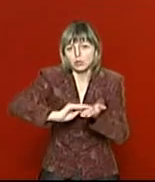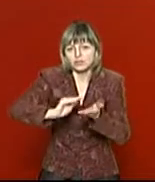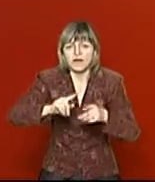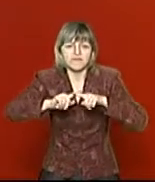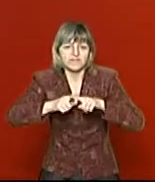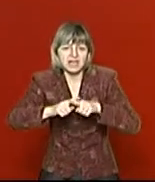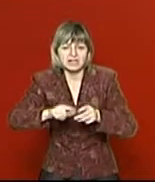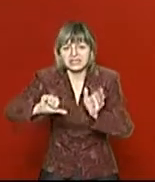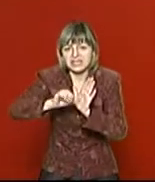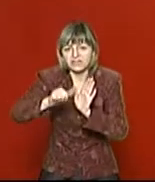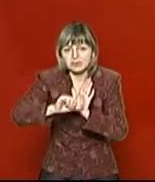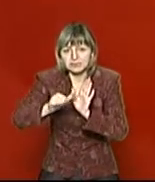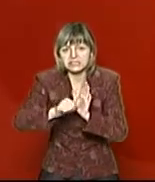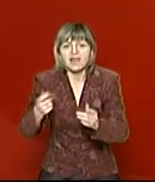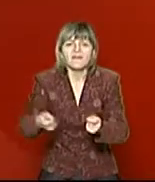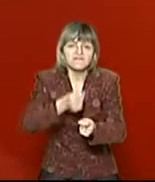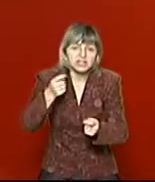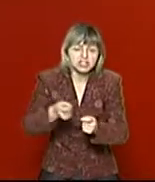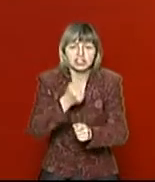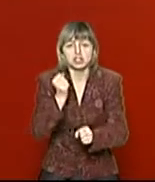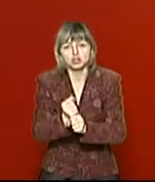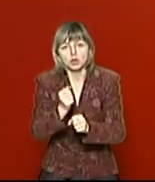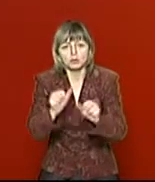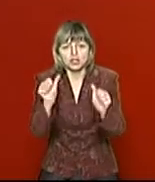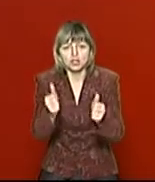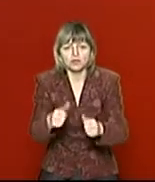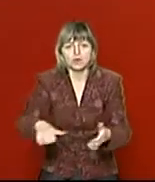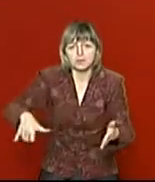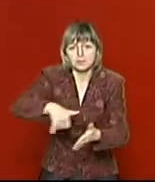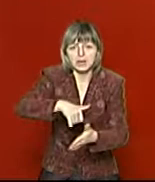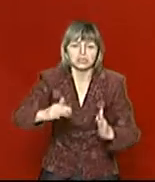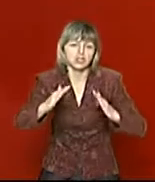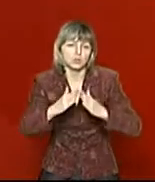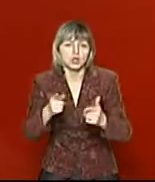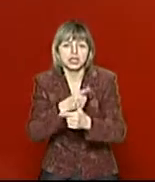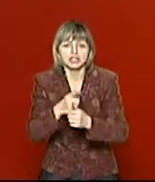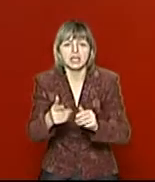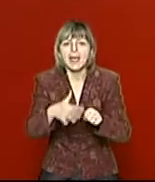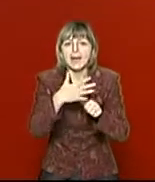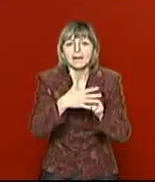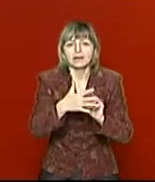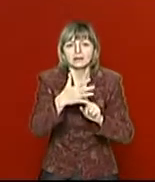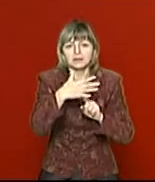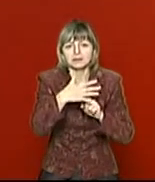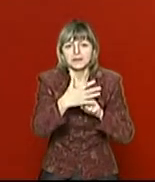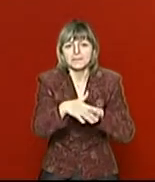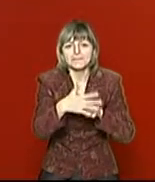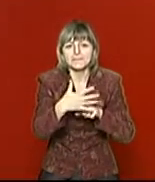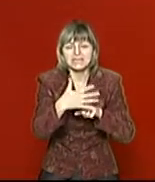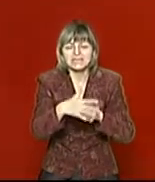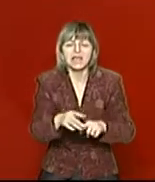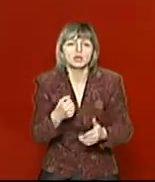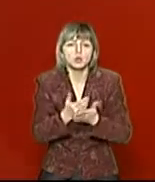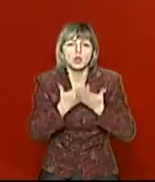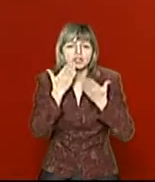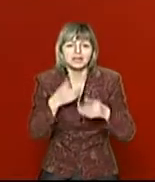в'язані, вирізблені із дерева, вишиті, зроблені у формі праски, будинка чи млина. До читання таких не залишаються